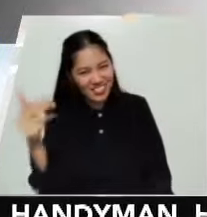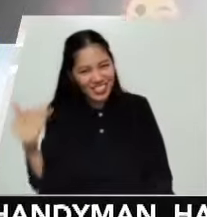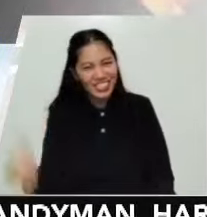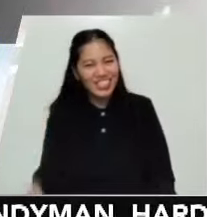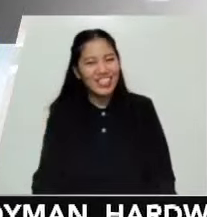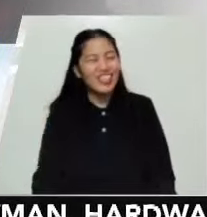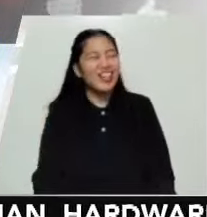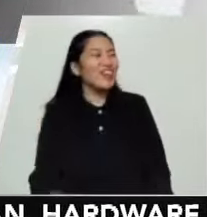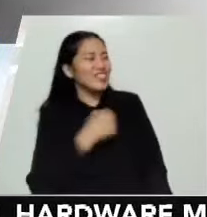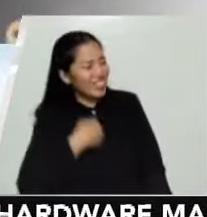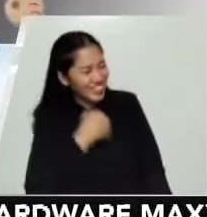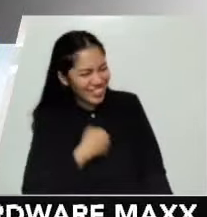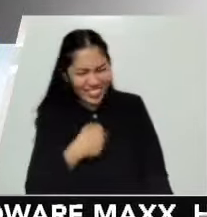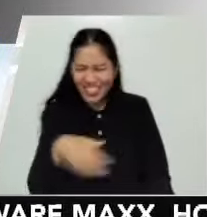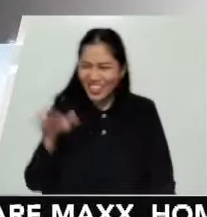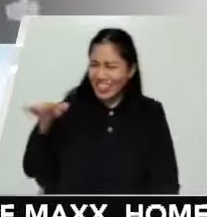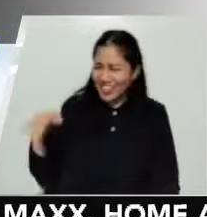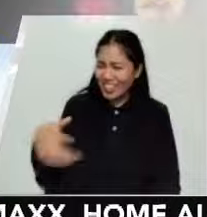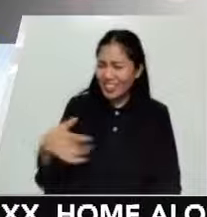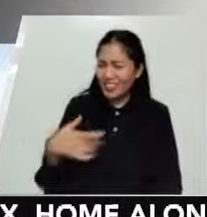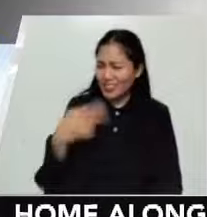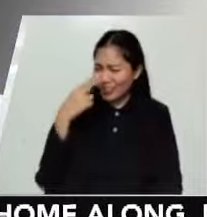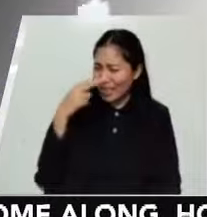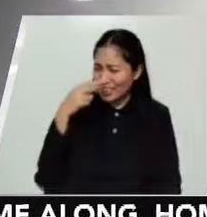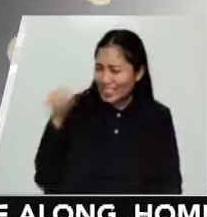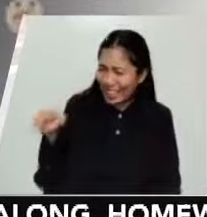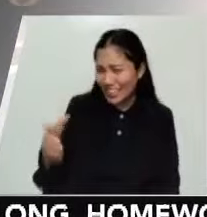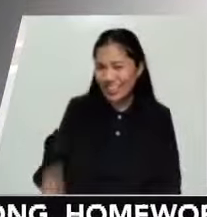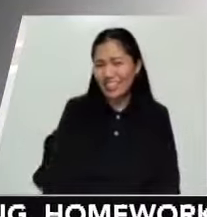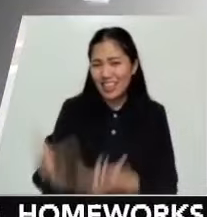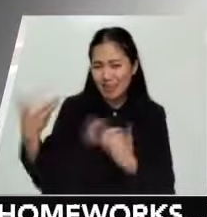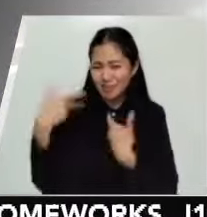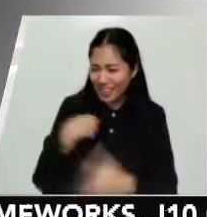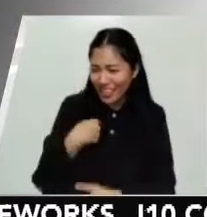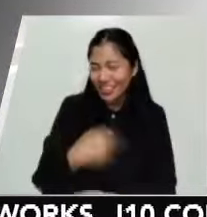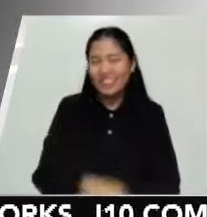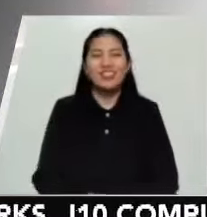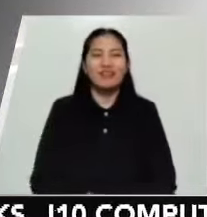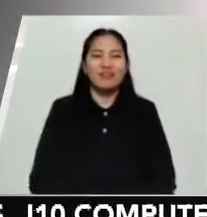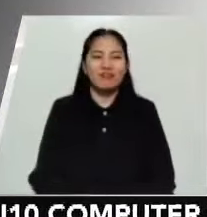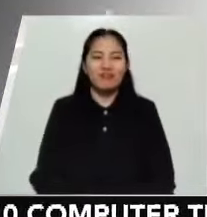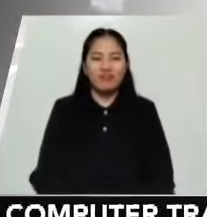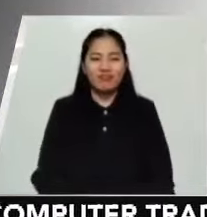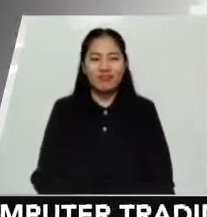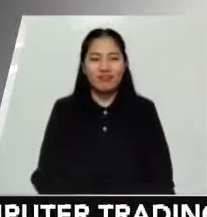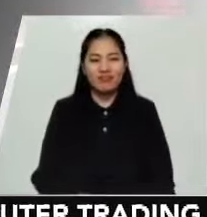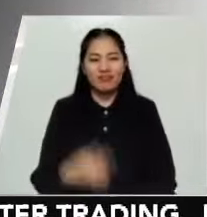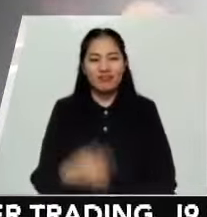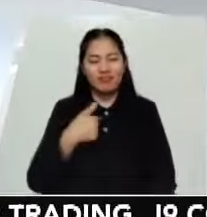Kuya, nakakatawa ka! Maki Pulido nagbabalita para sa GMA Integrated News.